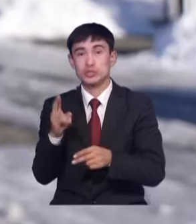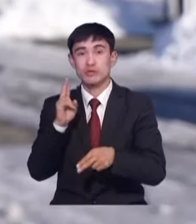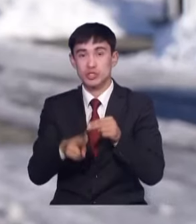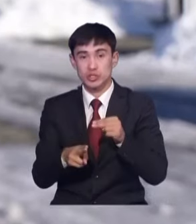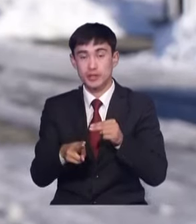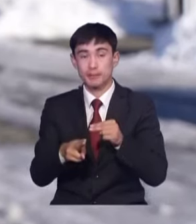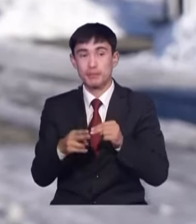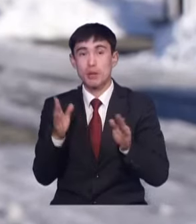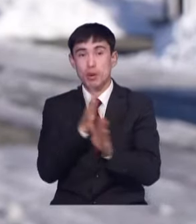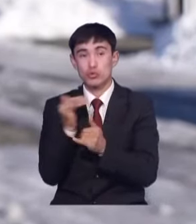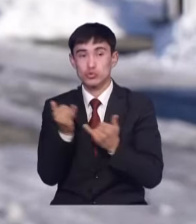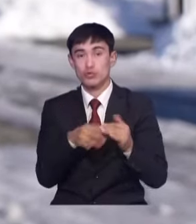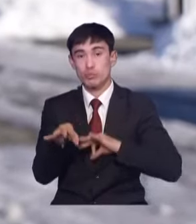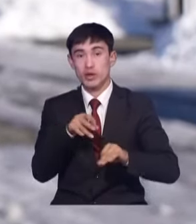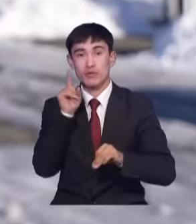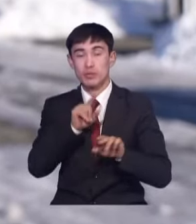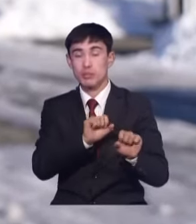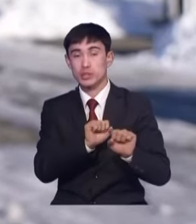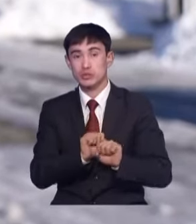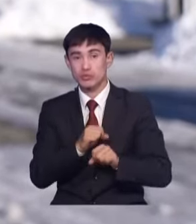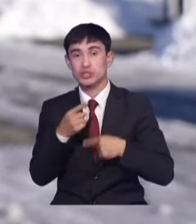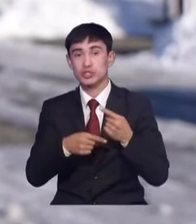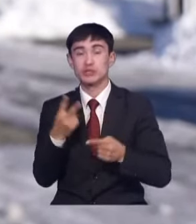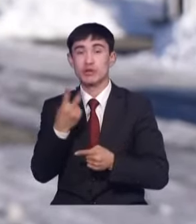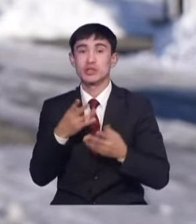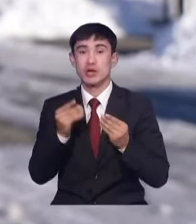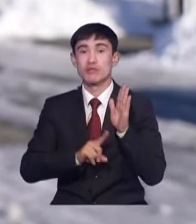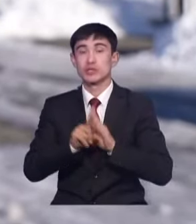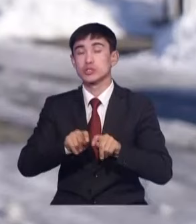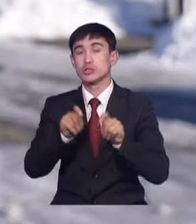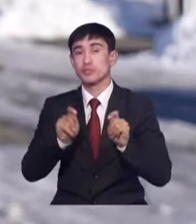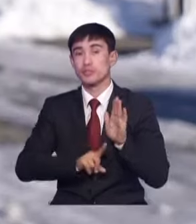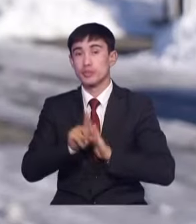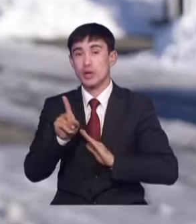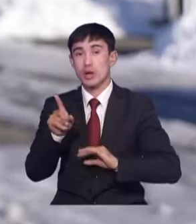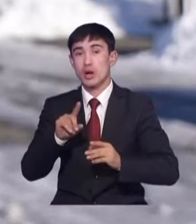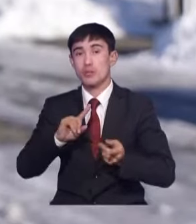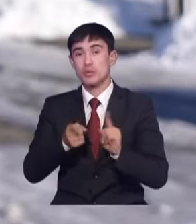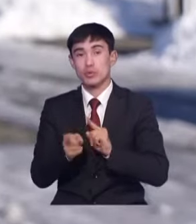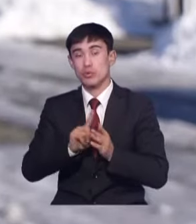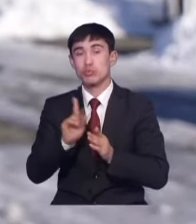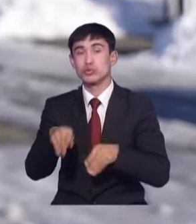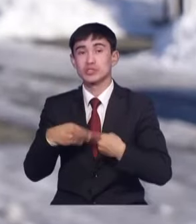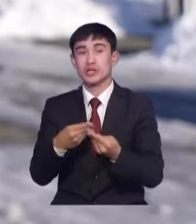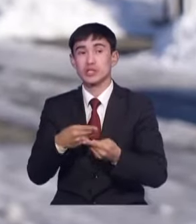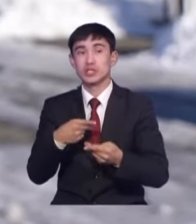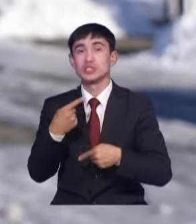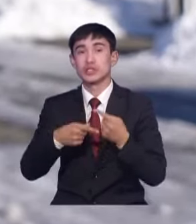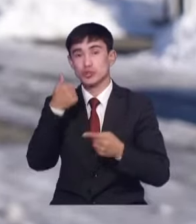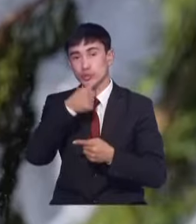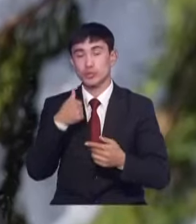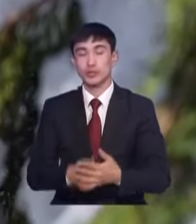завершены изза погодных условий проект временно приостановлен через пару дней работы возобновятся так как объект переходный он будет сдан в эксплуатацию